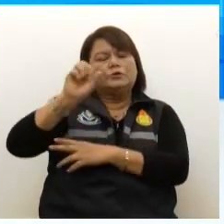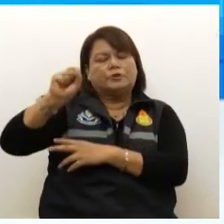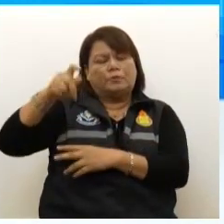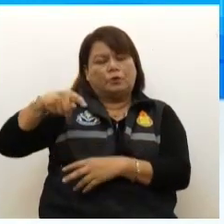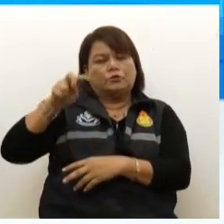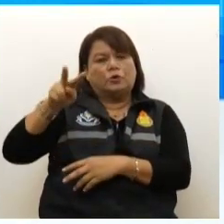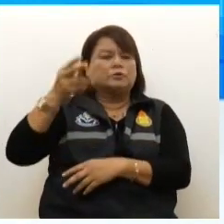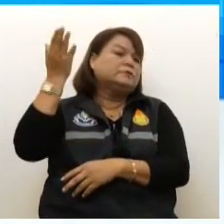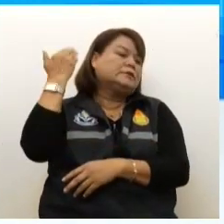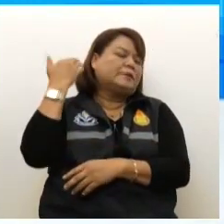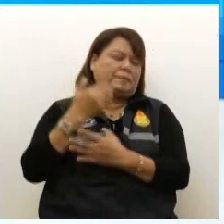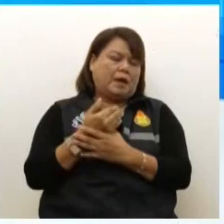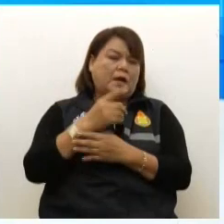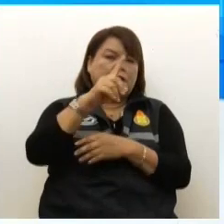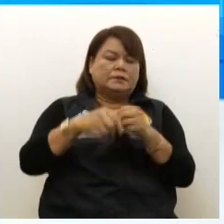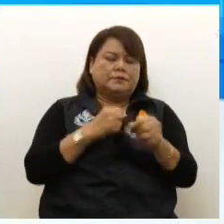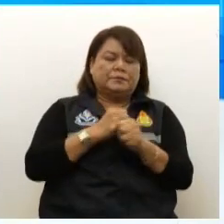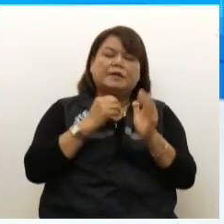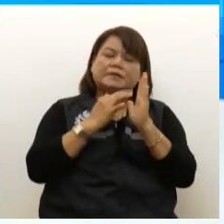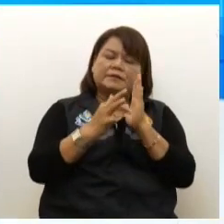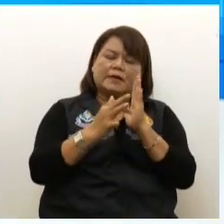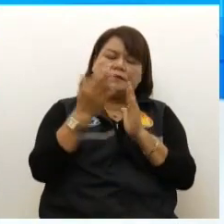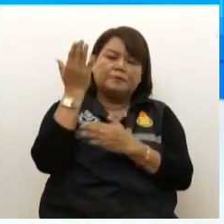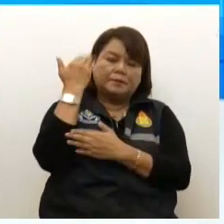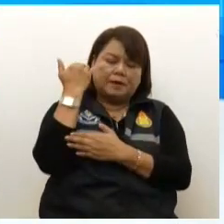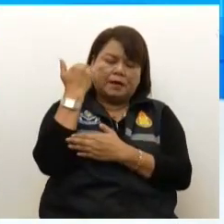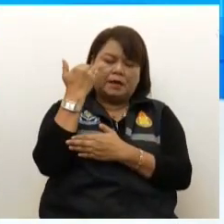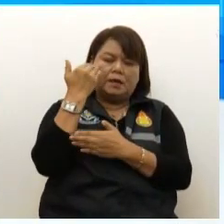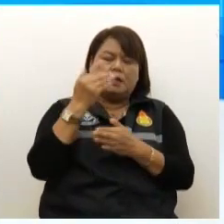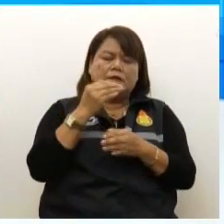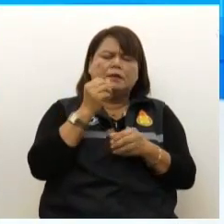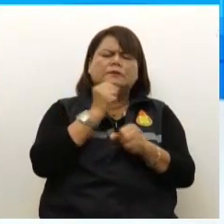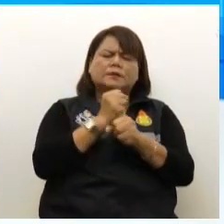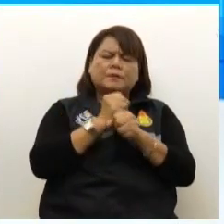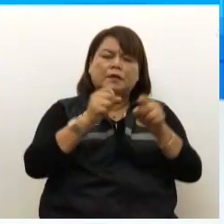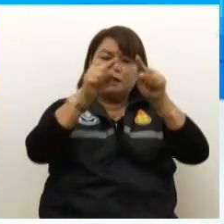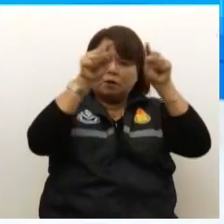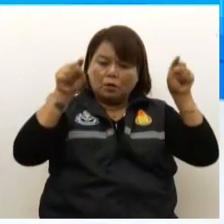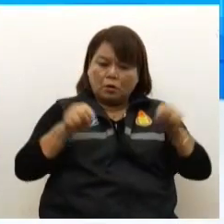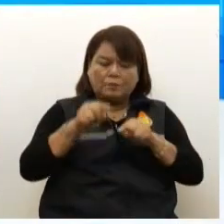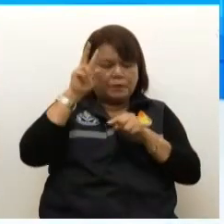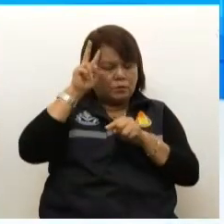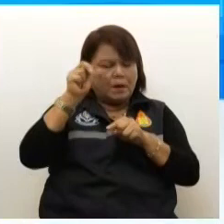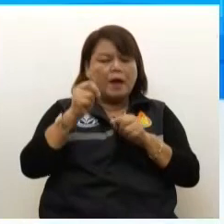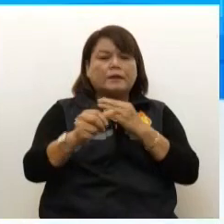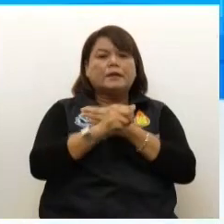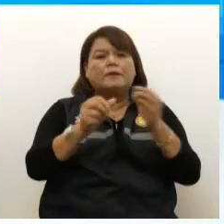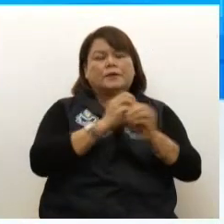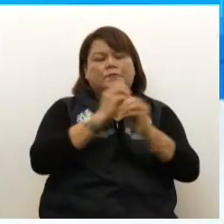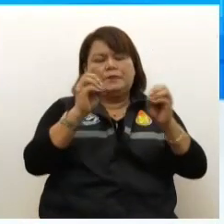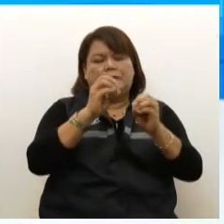าใน1ปีการศึกษาที่ผ่านมานั้นเรายังเดินในกรอบของนโยบายความปลอดภัยการสร้างโอกา